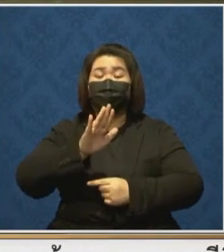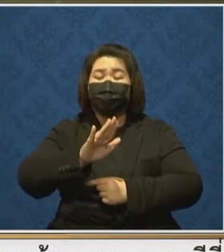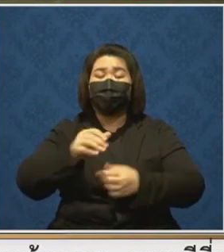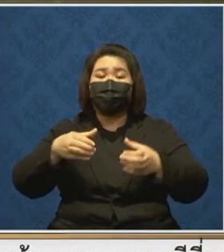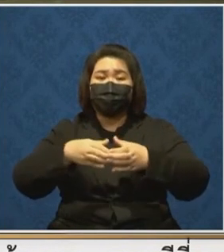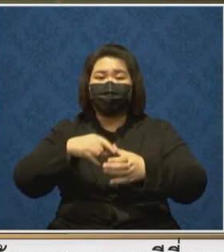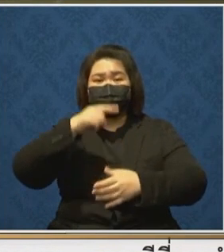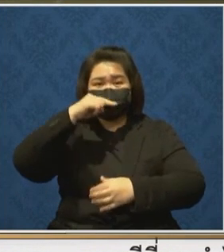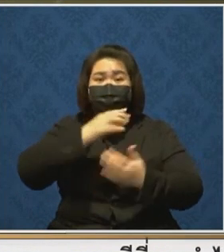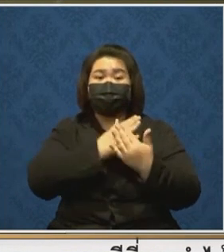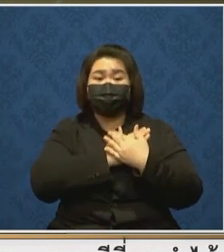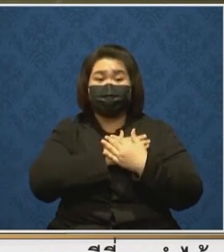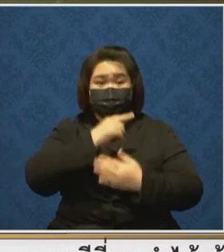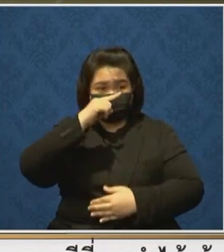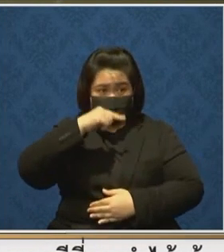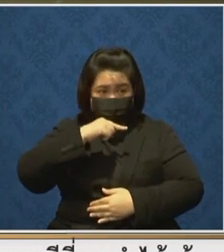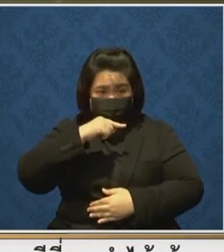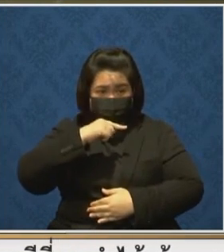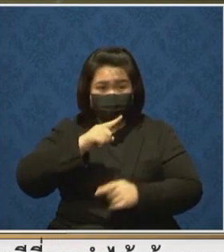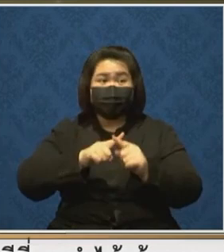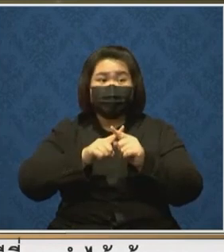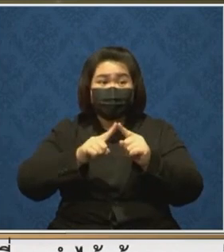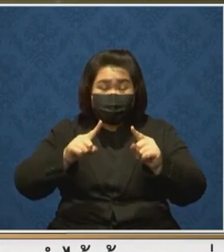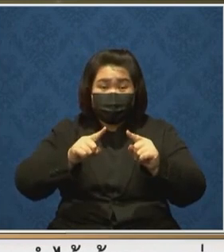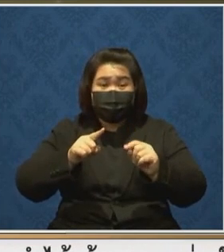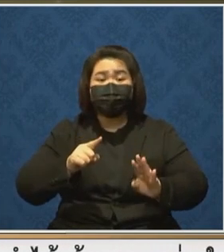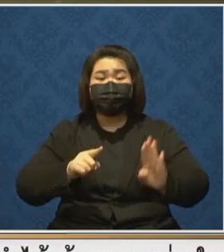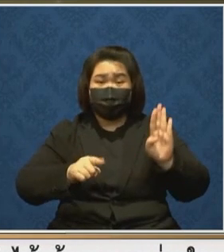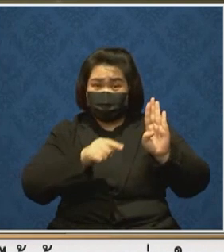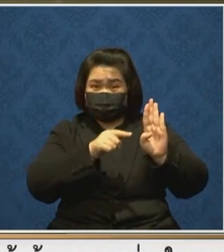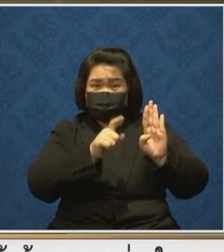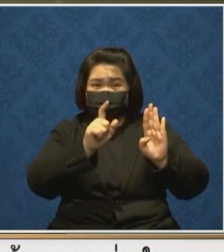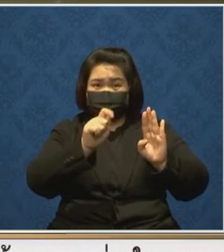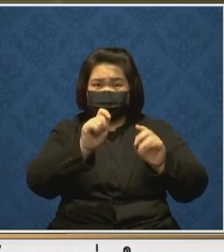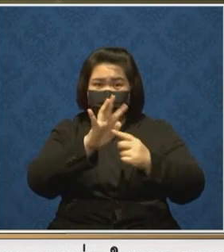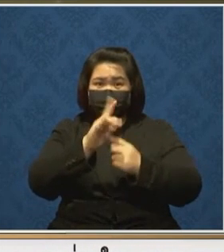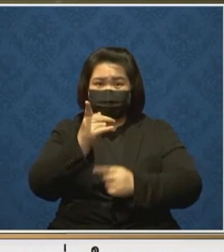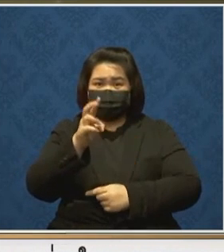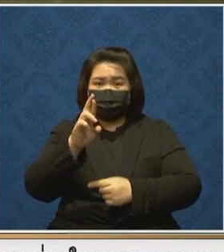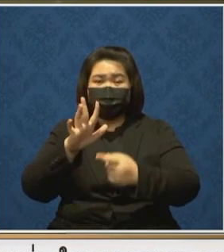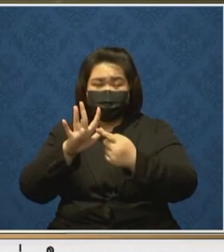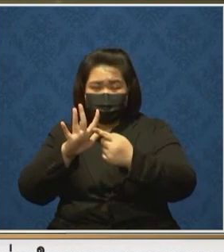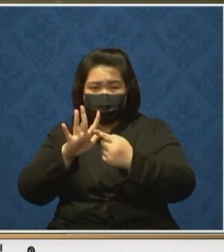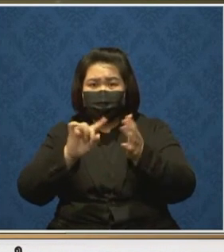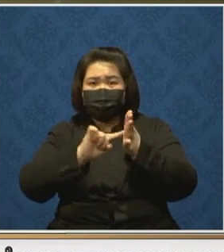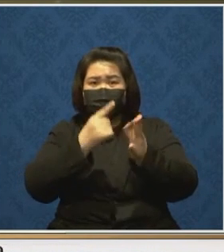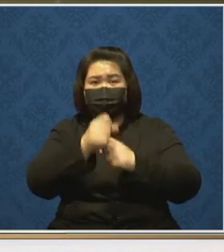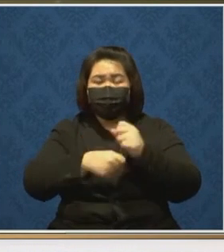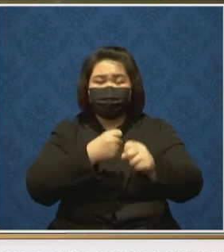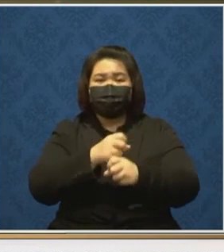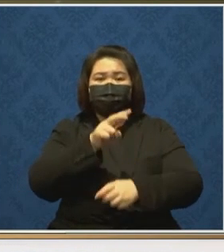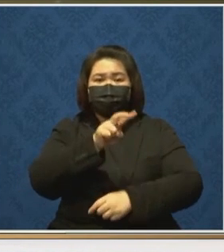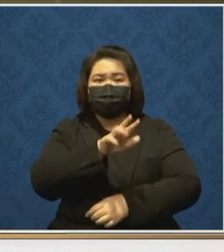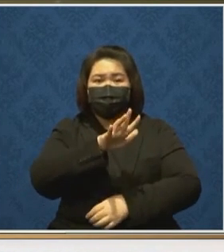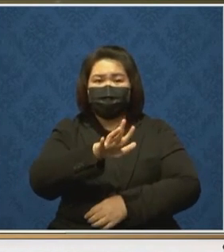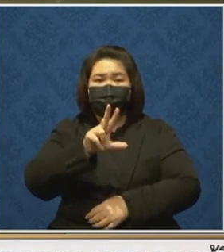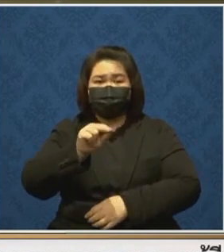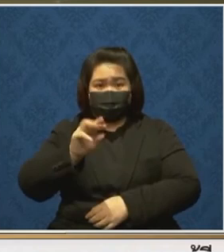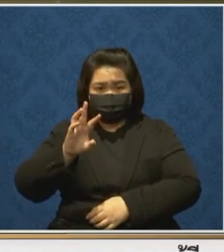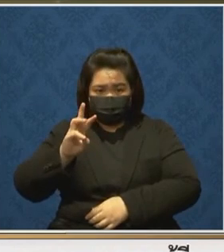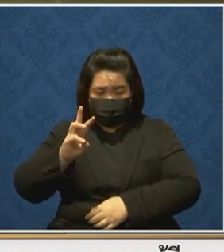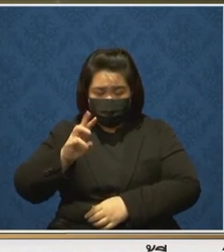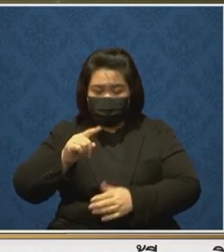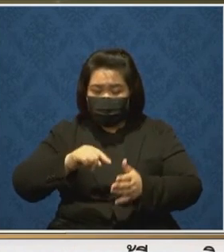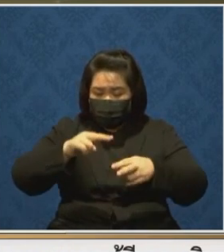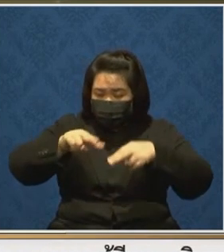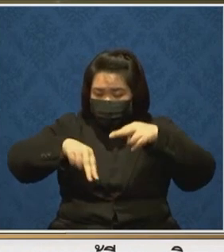ยรกไทยพอดีแต่แท้จริงแล้วค่ะบริษัทอัคาราจดทะเบีในประเทศไทยตงแต่ปี 2536และได้สิทธในการเริมสำรว